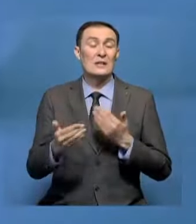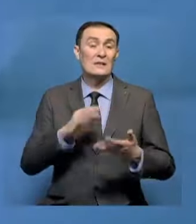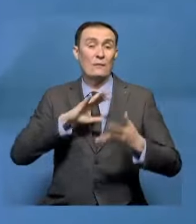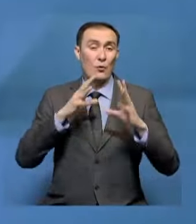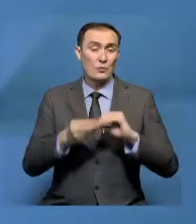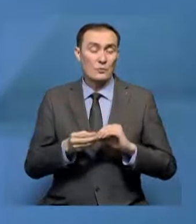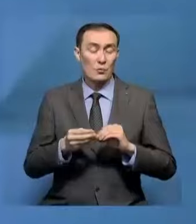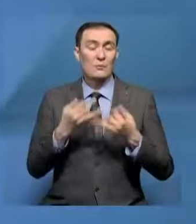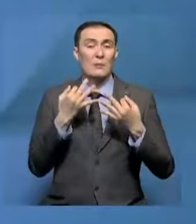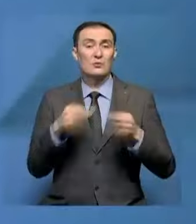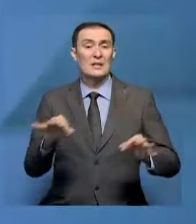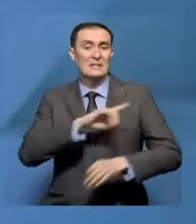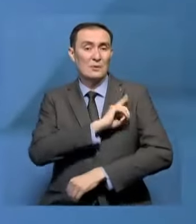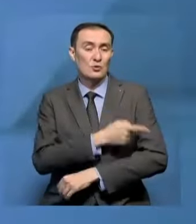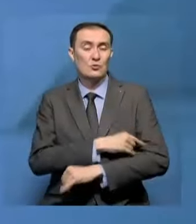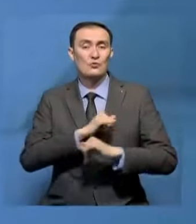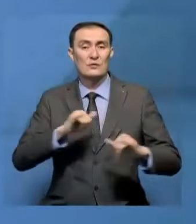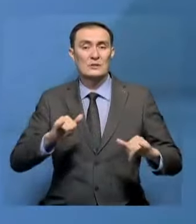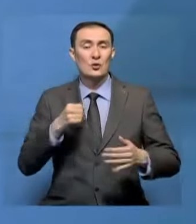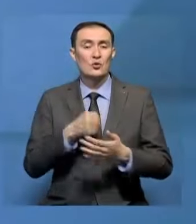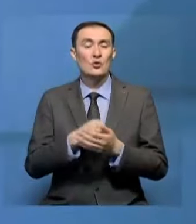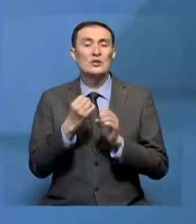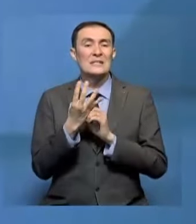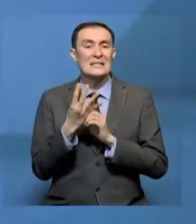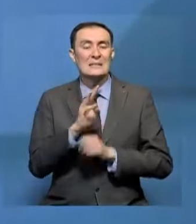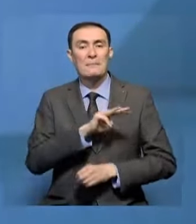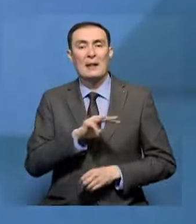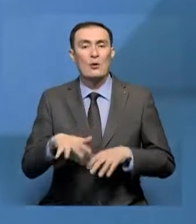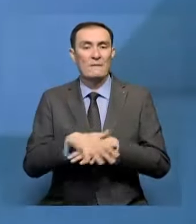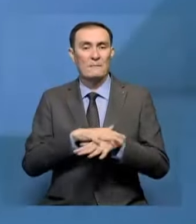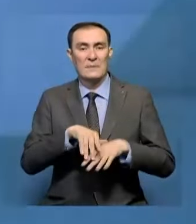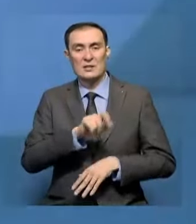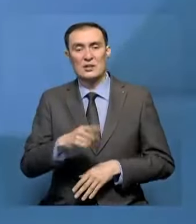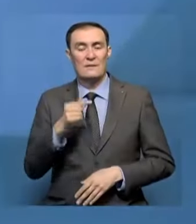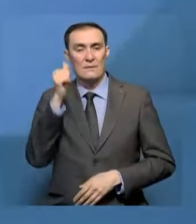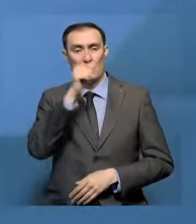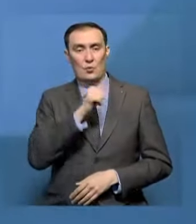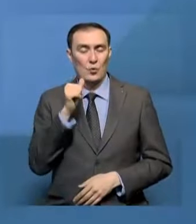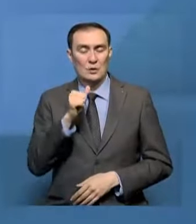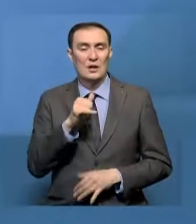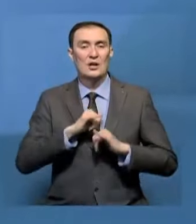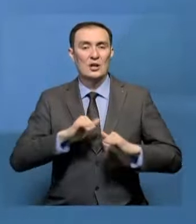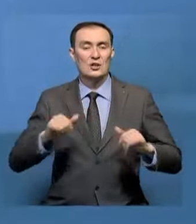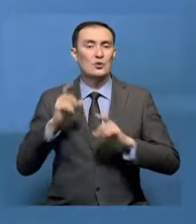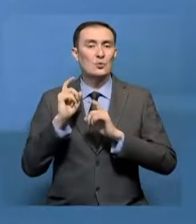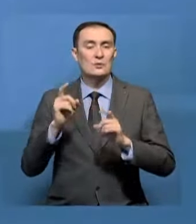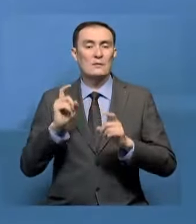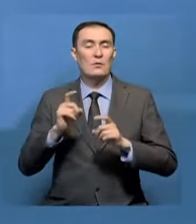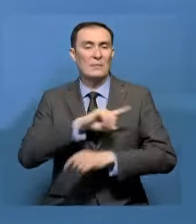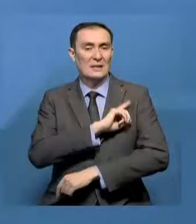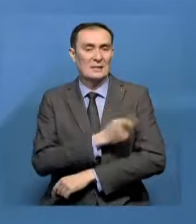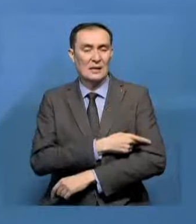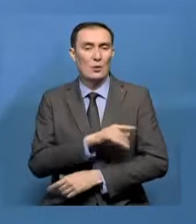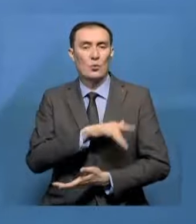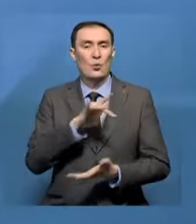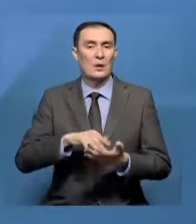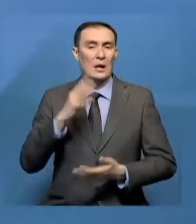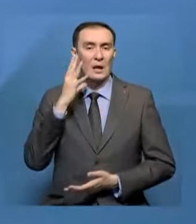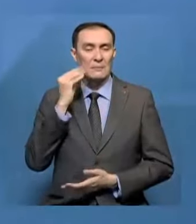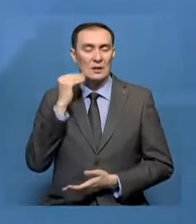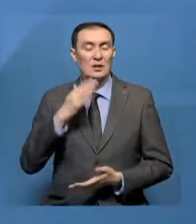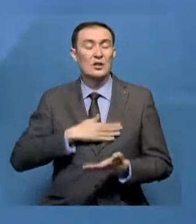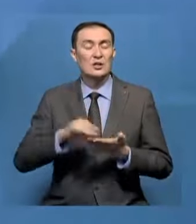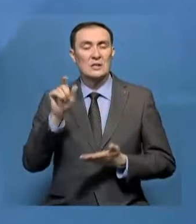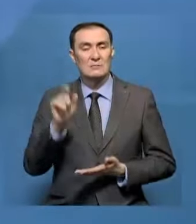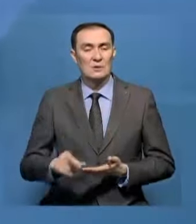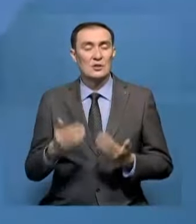цифрах пропускная способность увеличится до 14 млн пассажиров в год расширится и грузовой потенциал Алмааты Айгуля